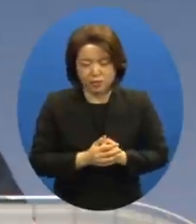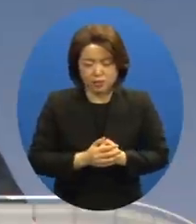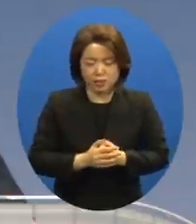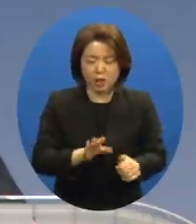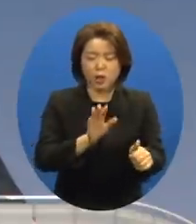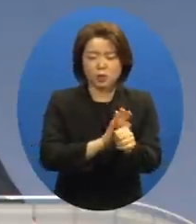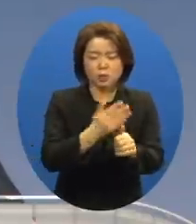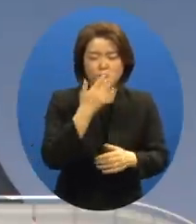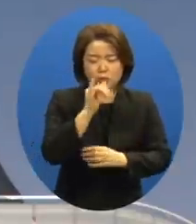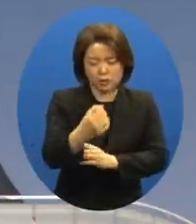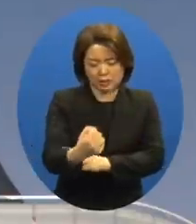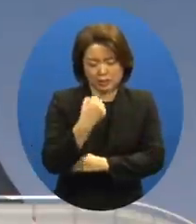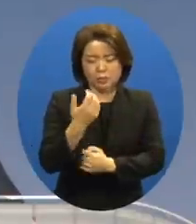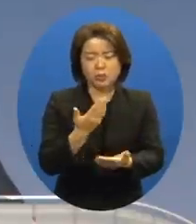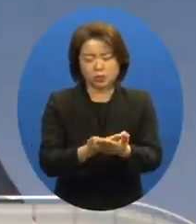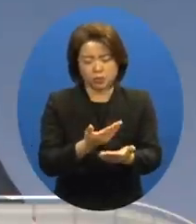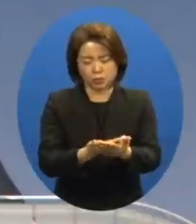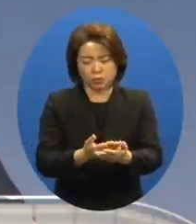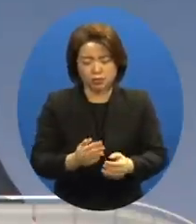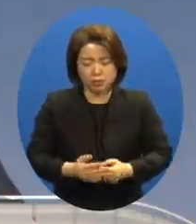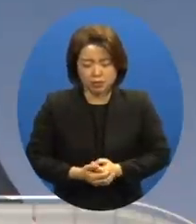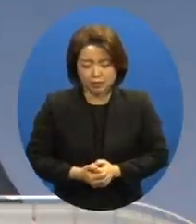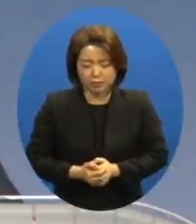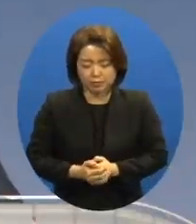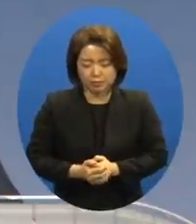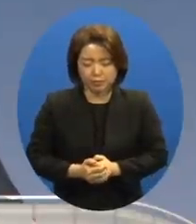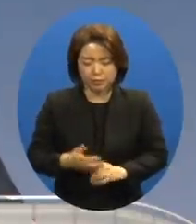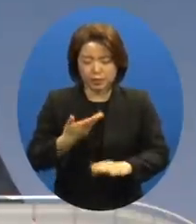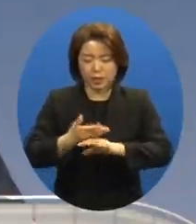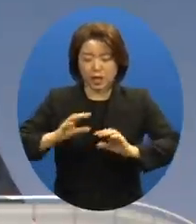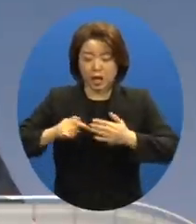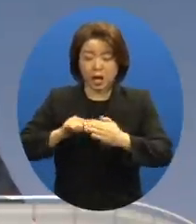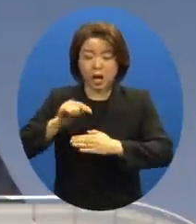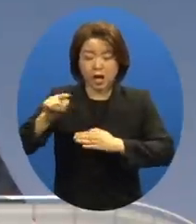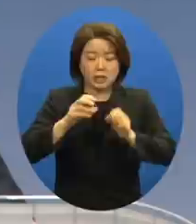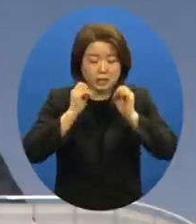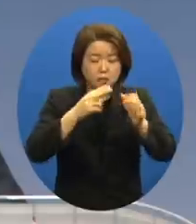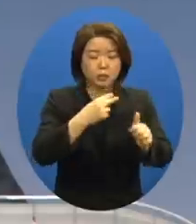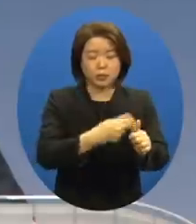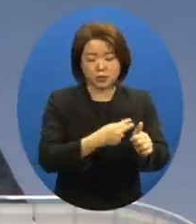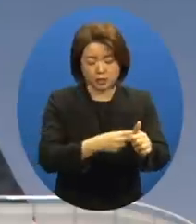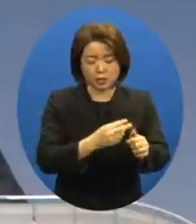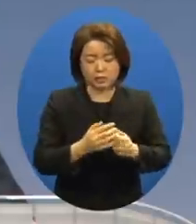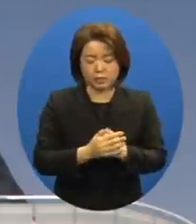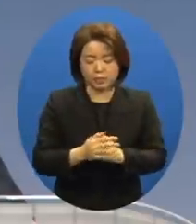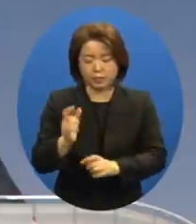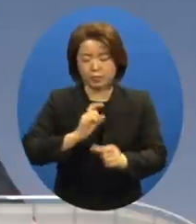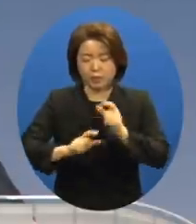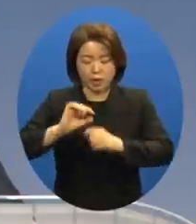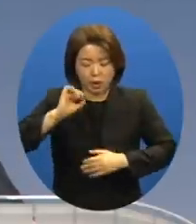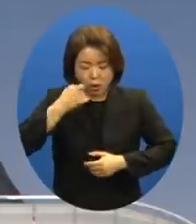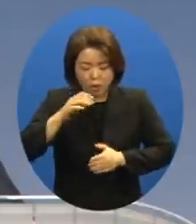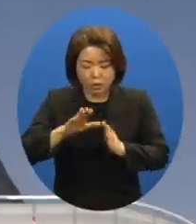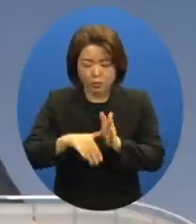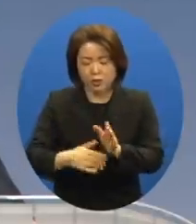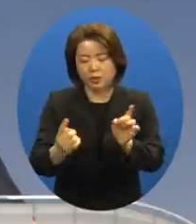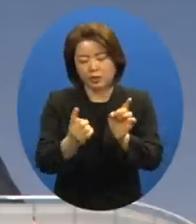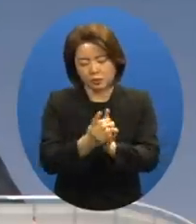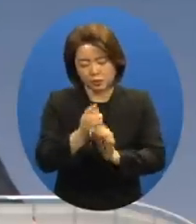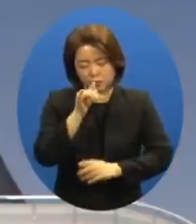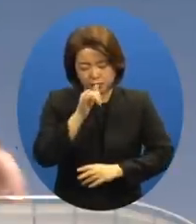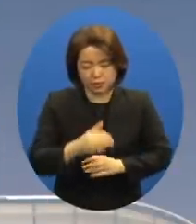도울 수 있는 힘을 축소 서 해외에 나가있는 선교사님들 턱 어려운 때를 맞이하고